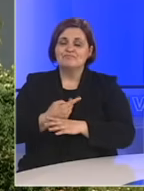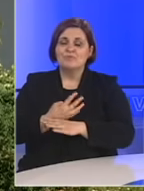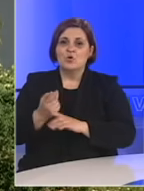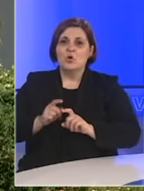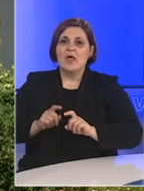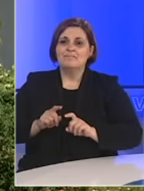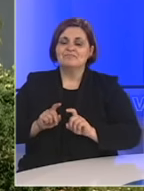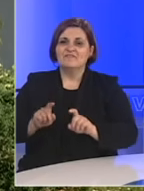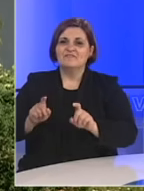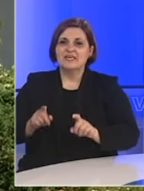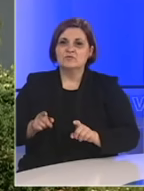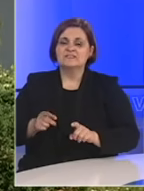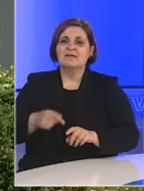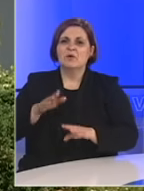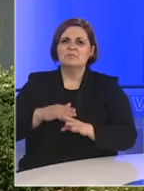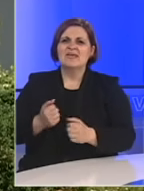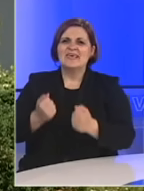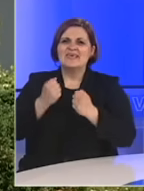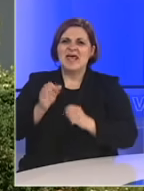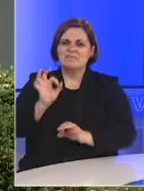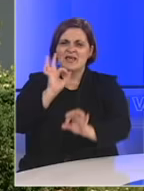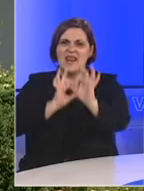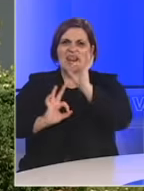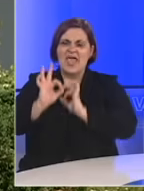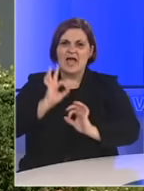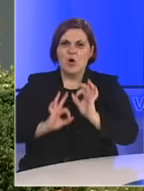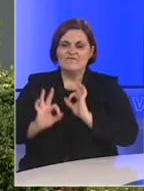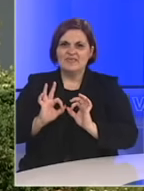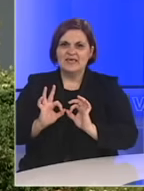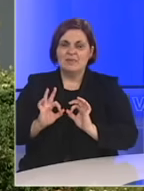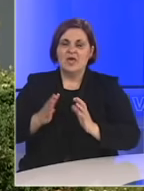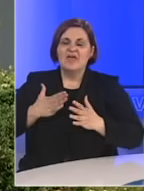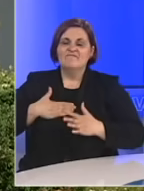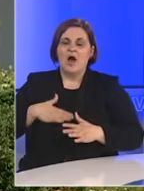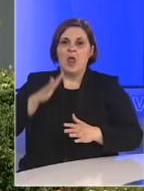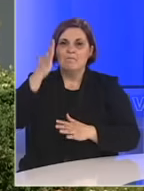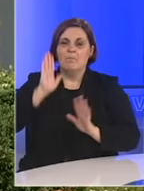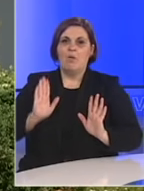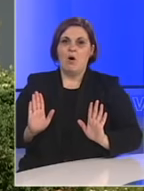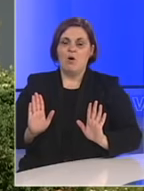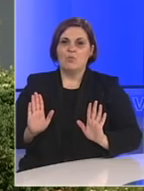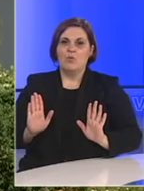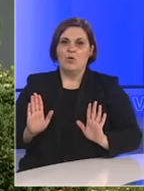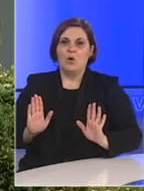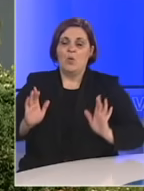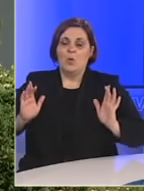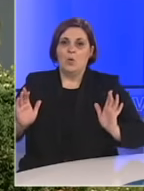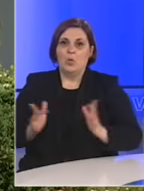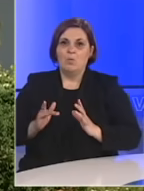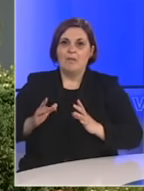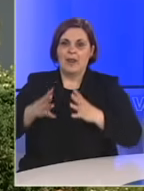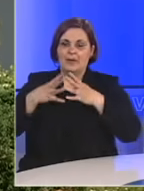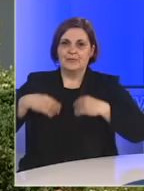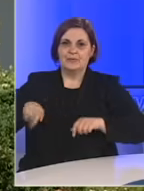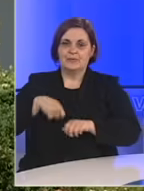COVID-19 infekcije, krenuli smo sa jakim dozama antibiotika i, evo, hvala Bogu, upala je